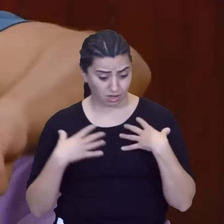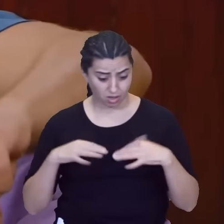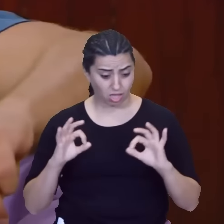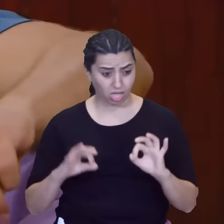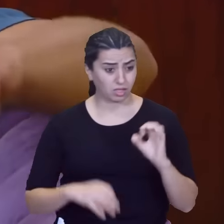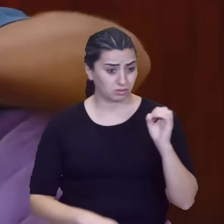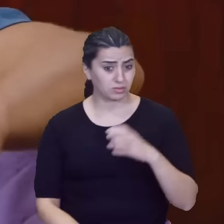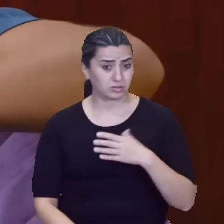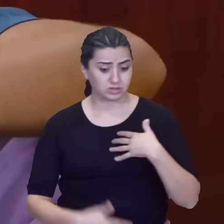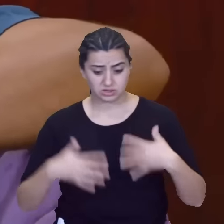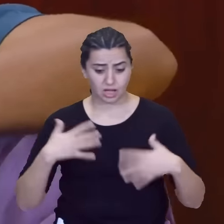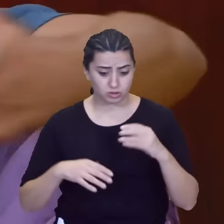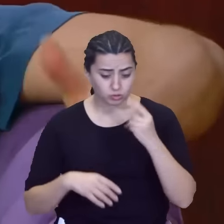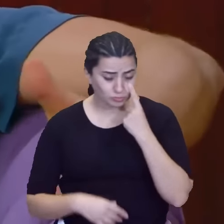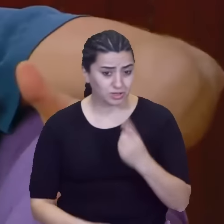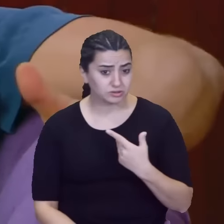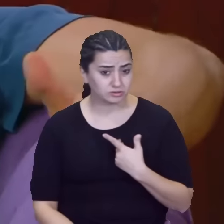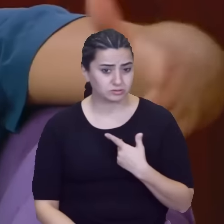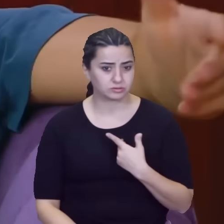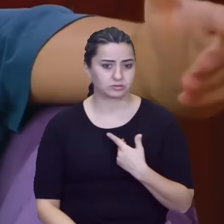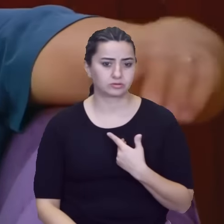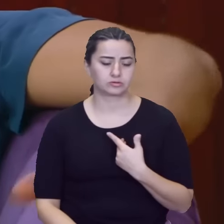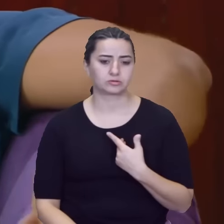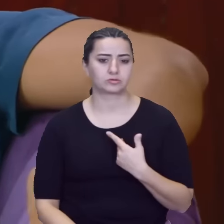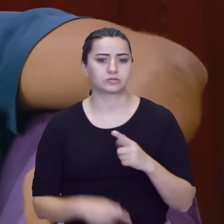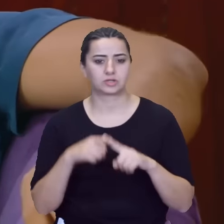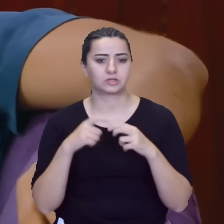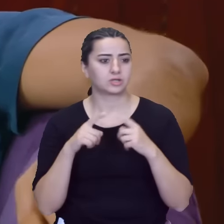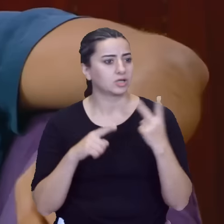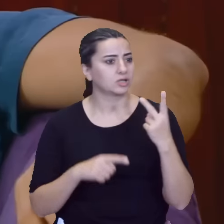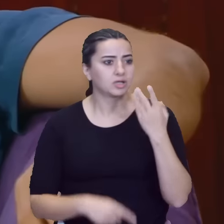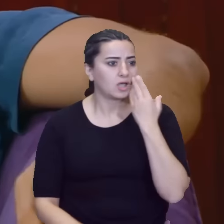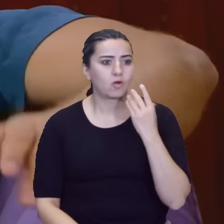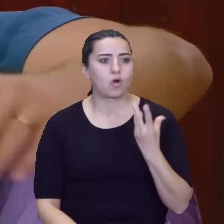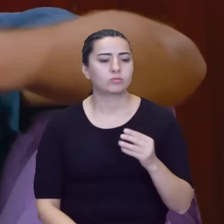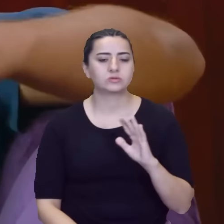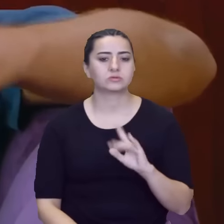halde. Sakat halimle çocuğa bakacağım ben. Hepsini bırak, TRT2'yi seyredemeyeceğim.